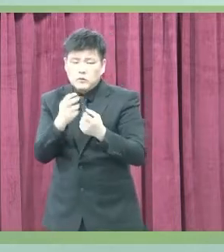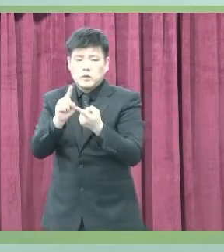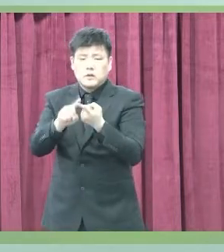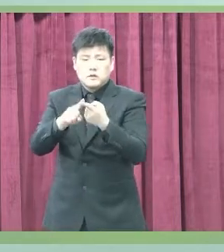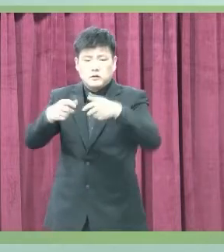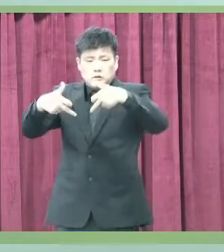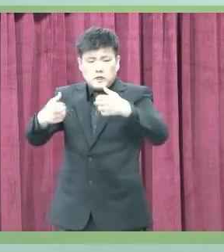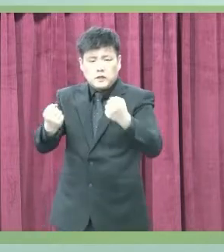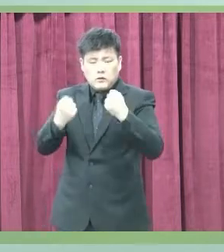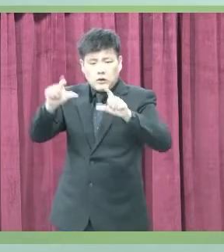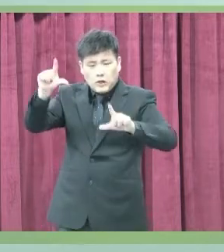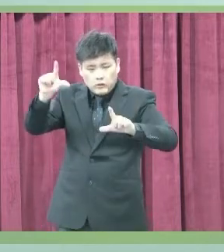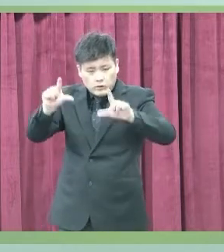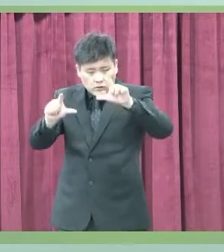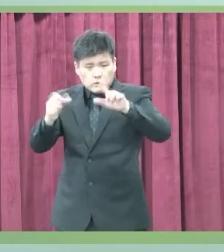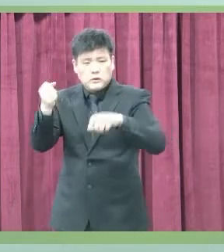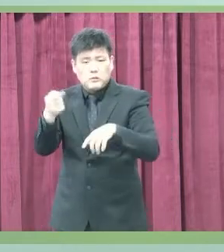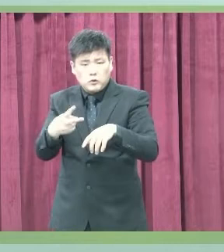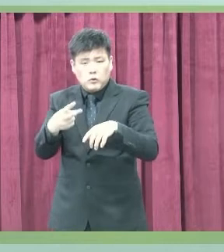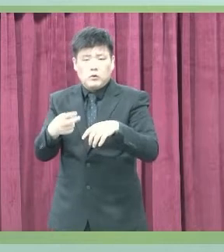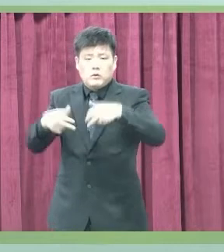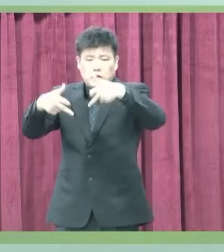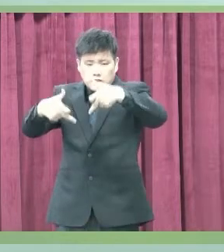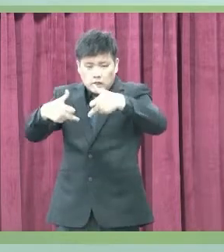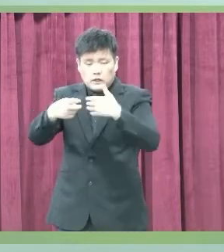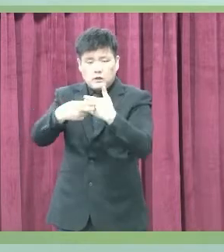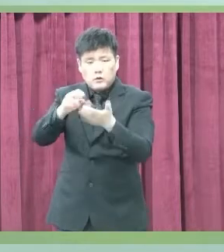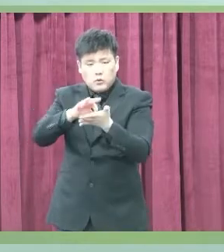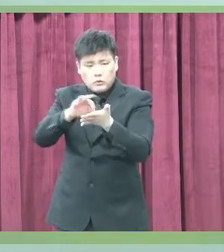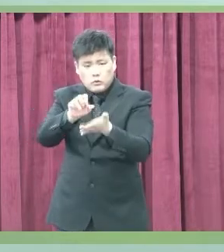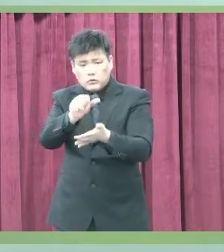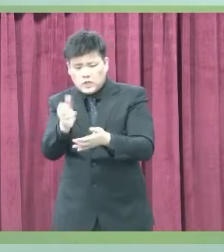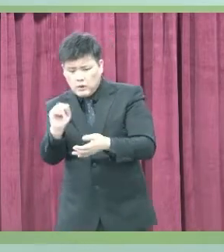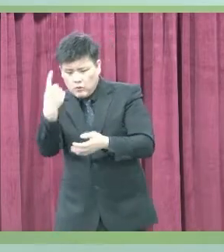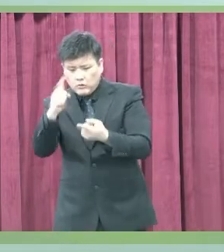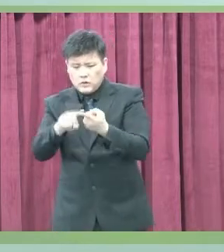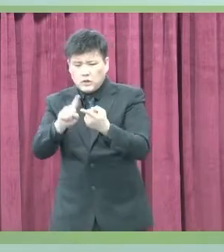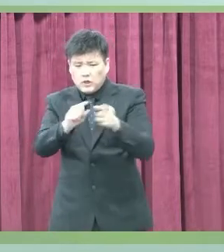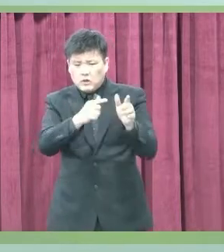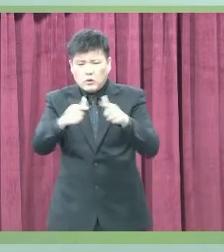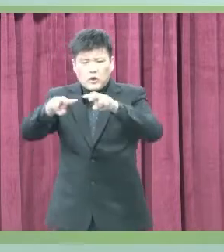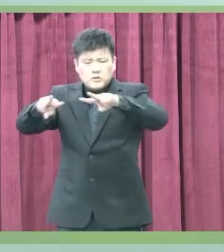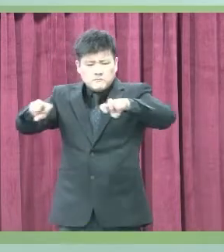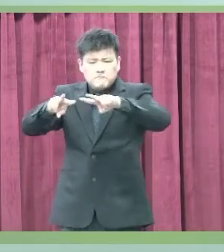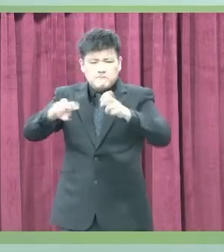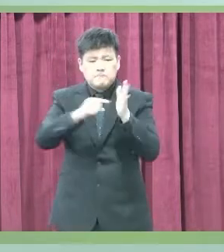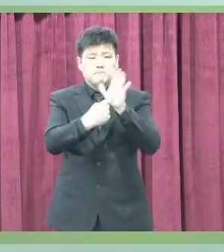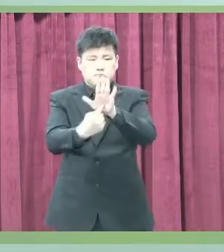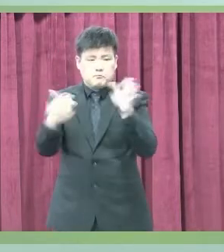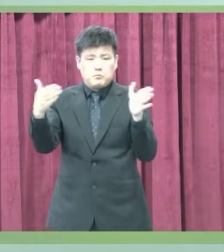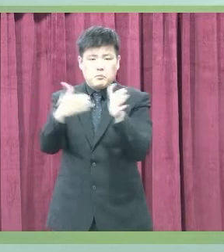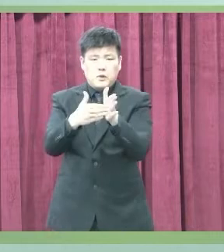행태, 장애인의 동반질환, 다빈도 질환, 의료이용, 사망 원인 등의 여러 가지 분석을 해서 공표를 하고 있습니다.